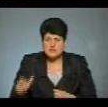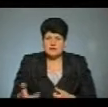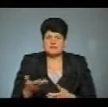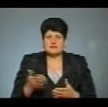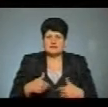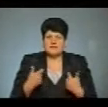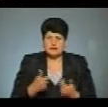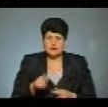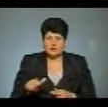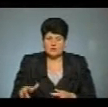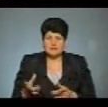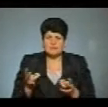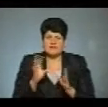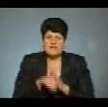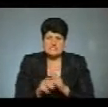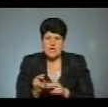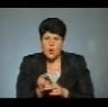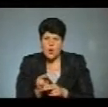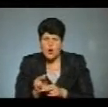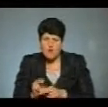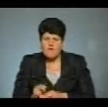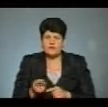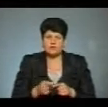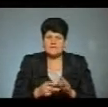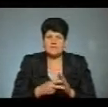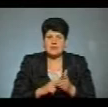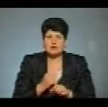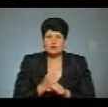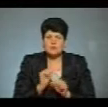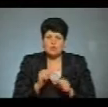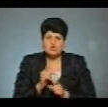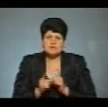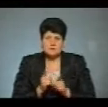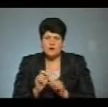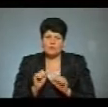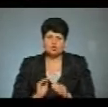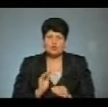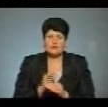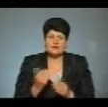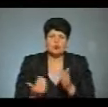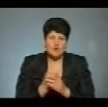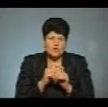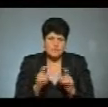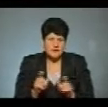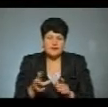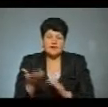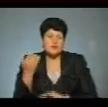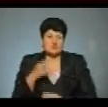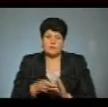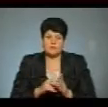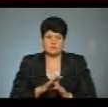необхідно внести якісь коригування. Тому цей план робіт може змінюватися, може додаватися нові об'єкти, які раніше навіть не планували